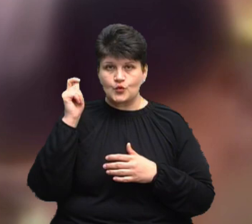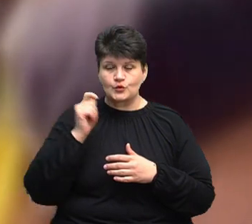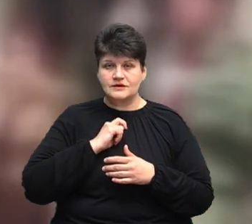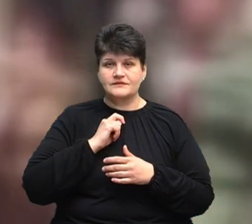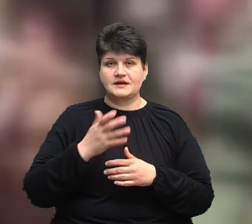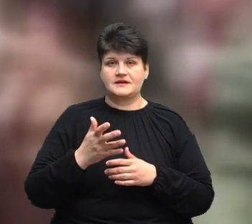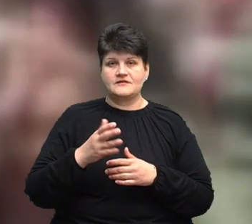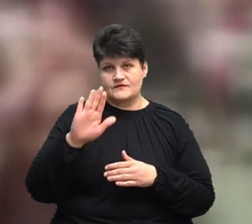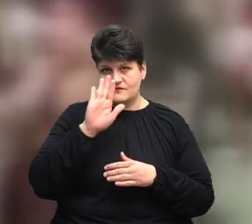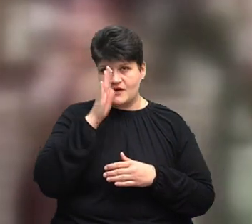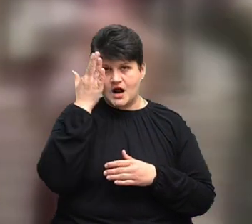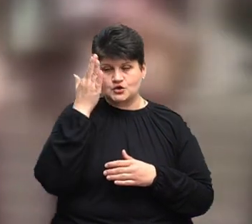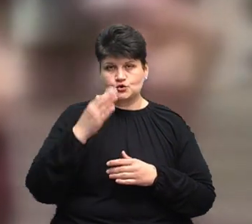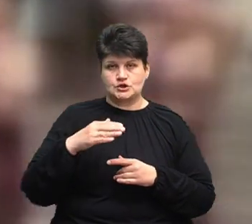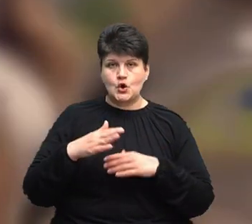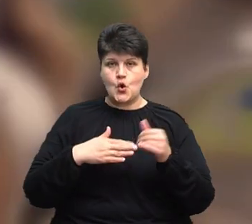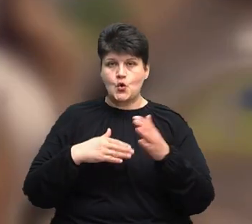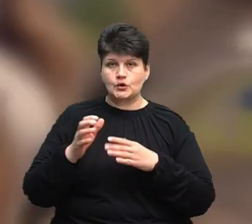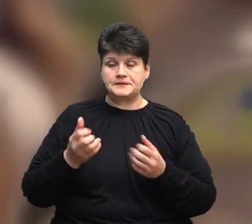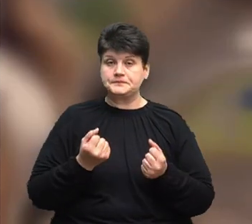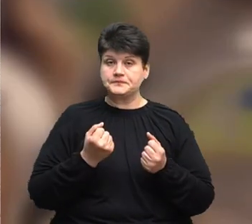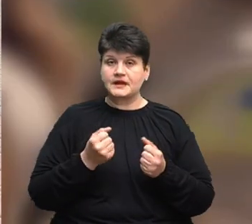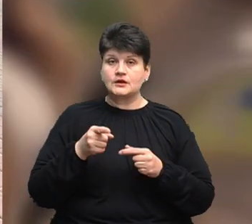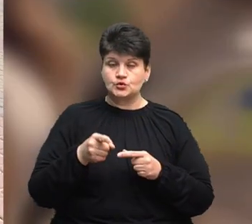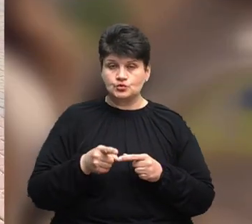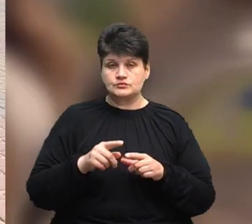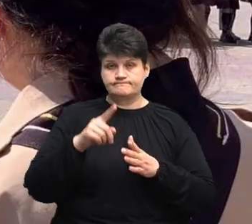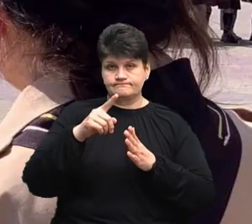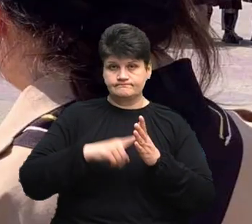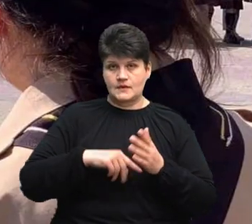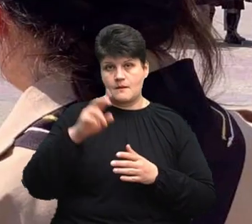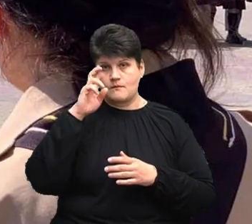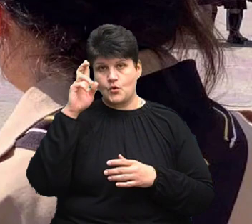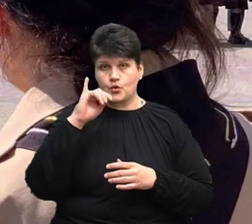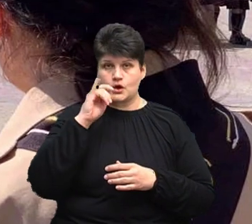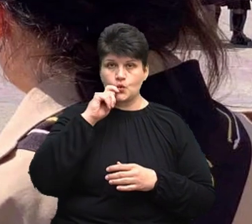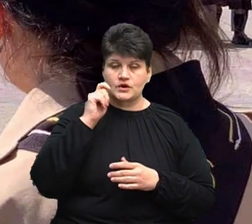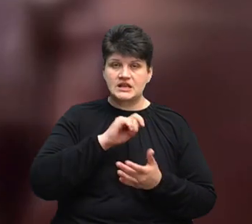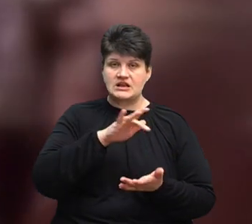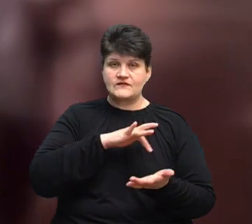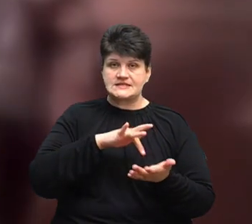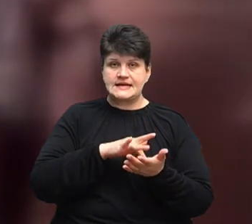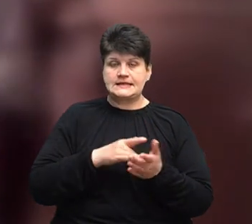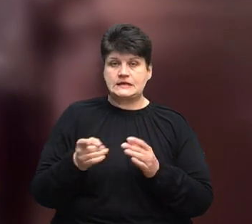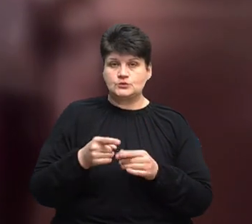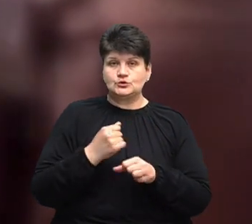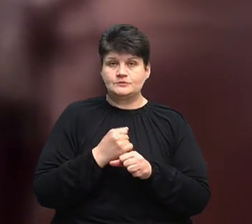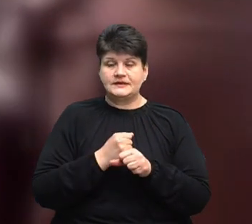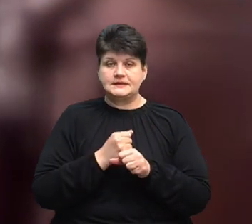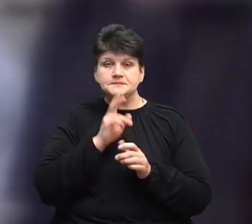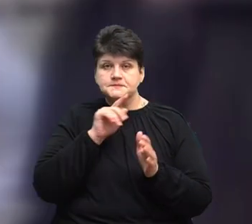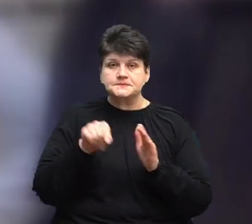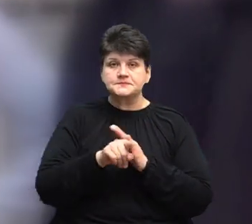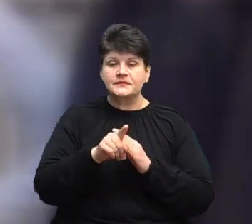руки. Тут пластуни склали присягу на вірність Богу та Україні. Також у центрі Тернополя організували квест. Усі його точки присвятили